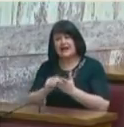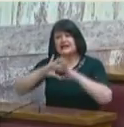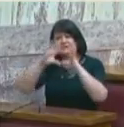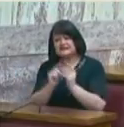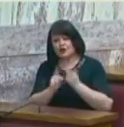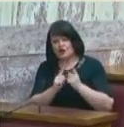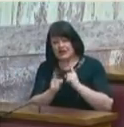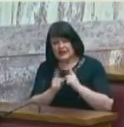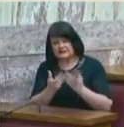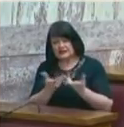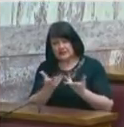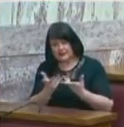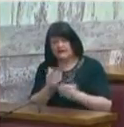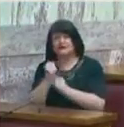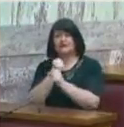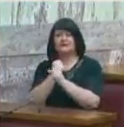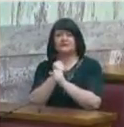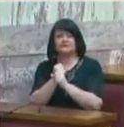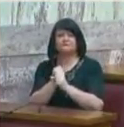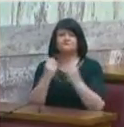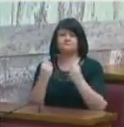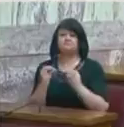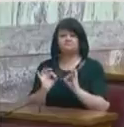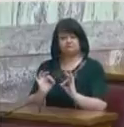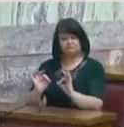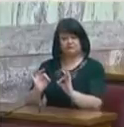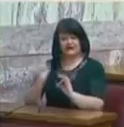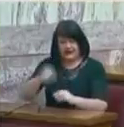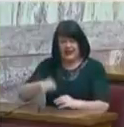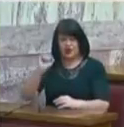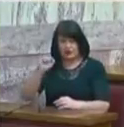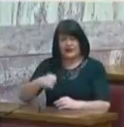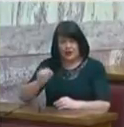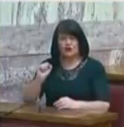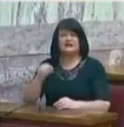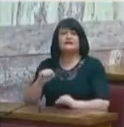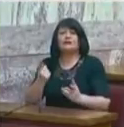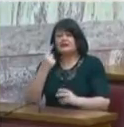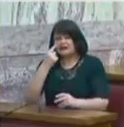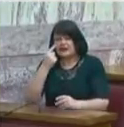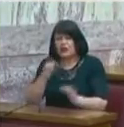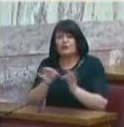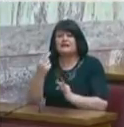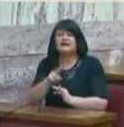διαπραγματεύσεων και της εργασιακής κανονικότητας, ναι ή όχι? Για να δούμε το σχέδιό